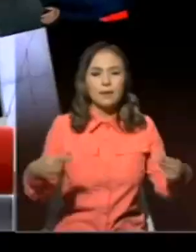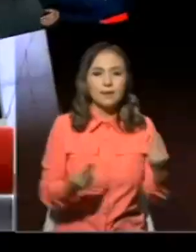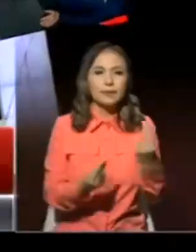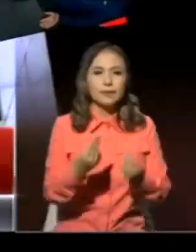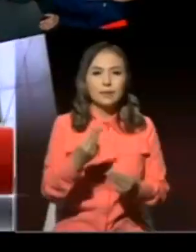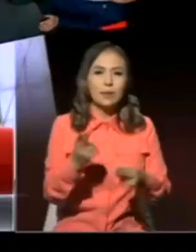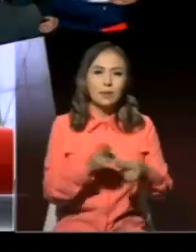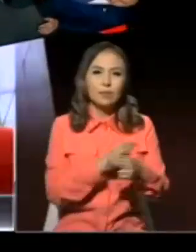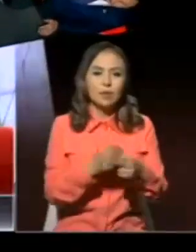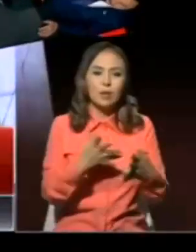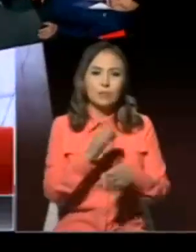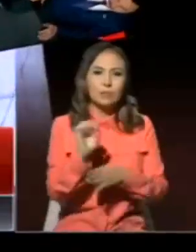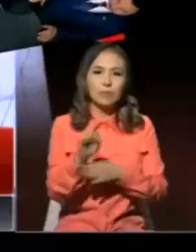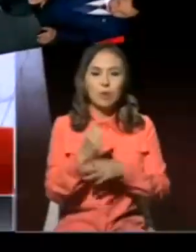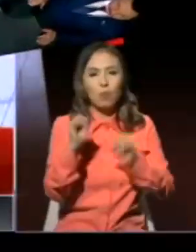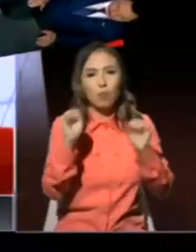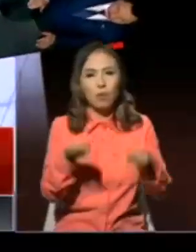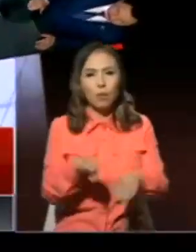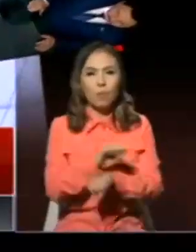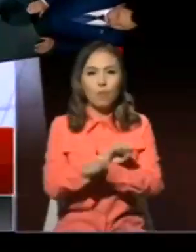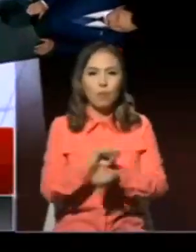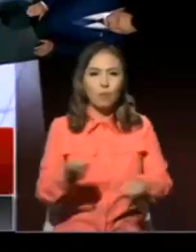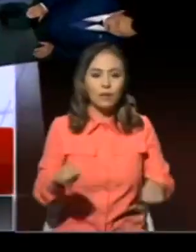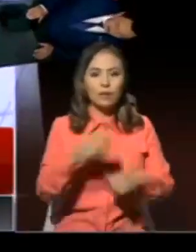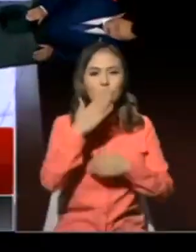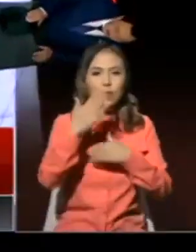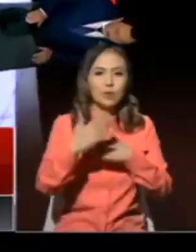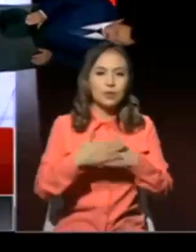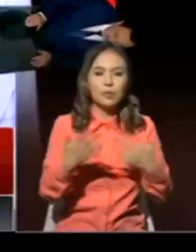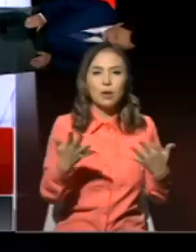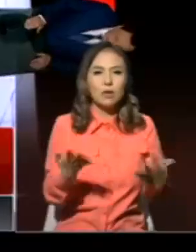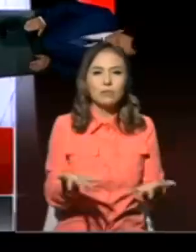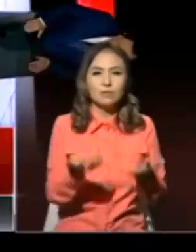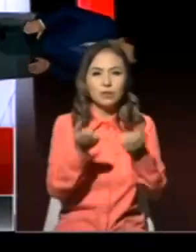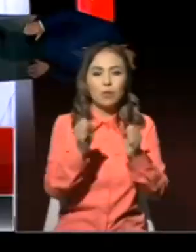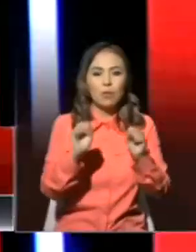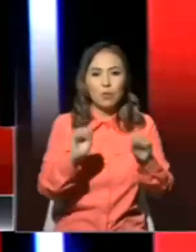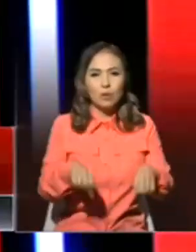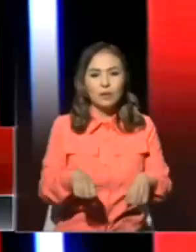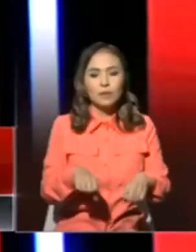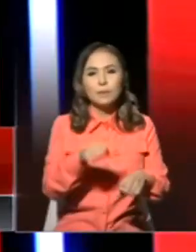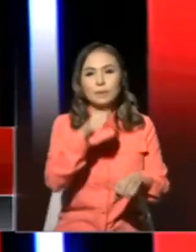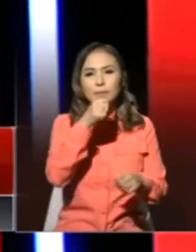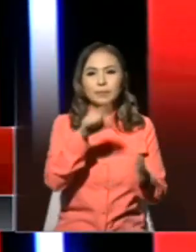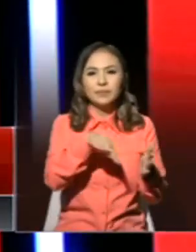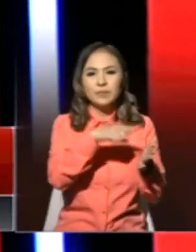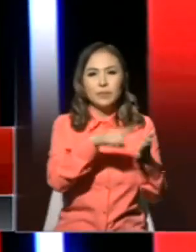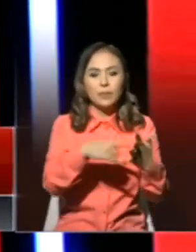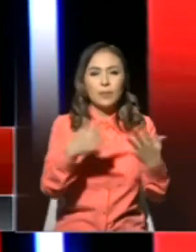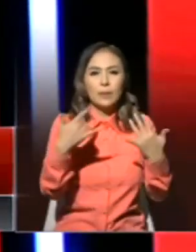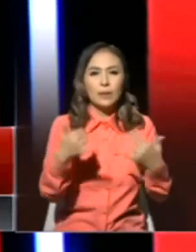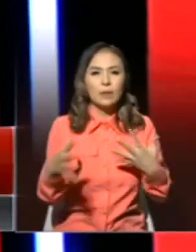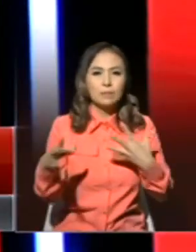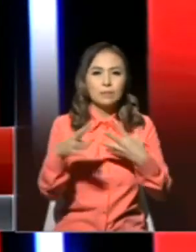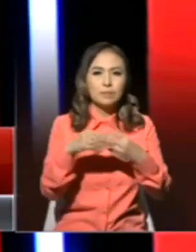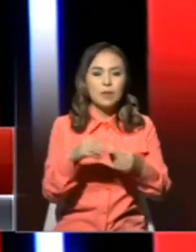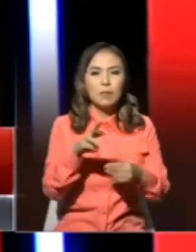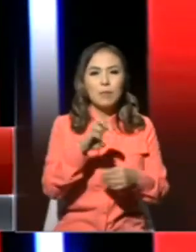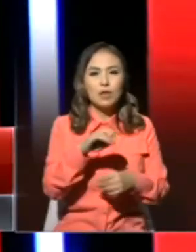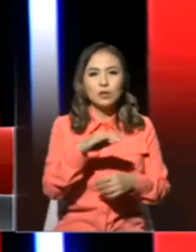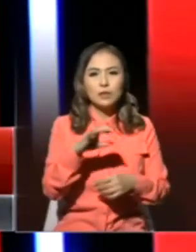күресеміз, оны жеңу мүмкін бе? Және жақындарымызды қалай құтқарамыз деген мәселелерді ортаға салмақ. Біз бүгін студиямызда қос бірдей мәжіліс